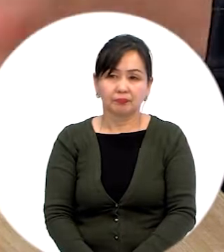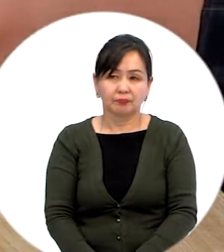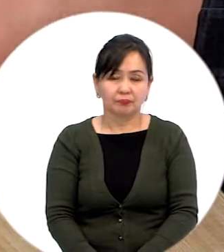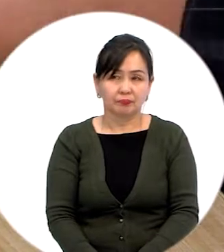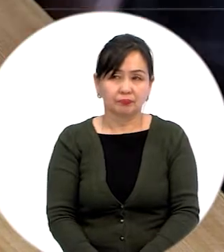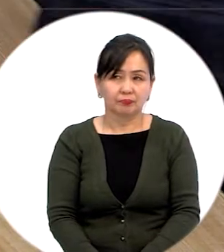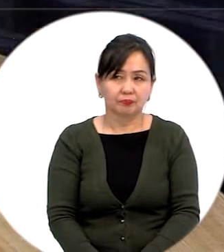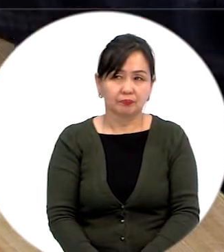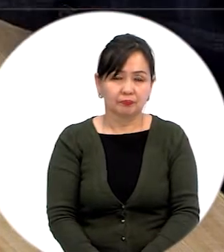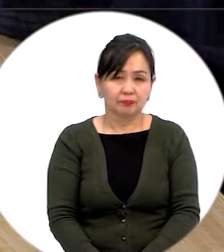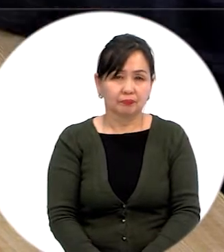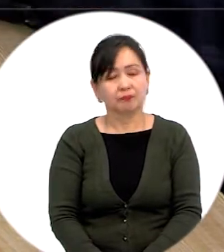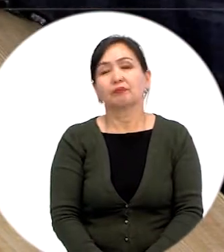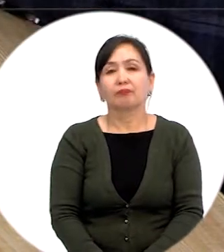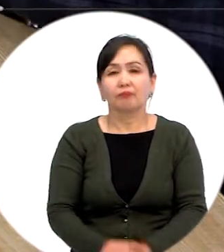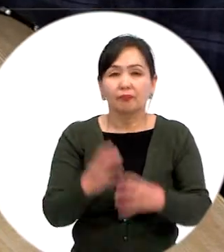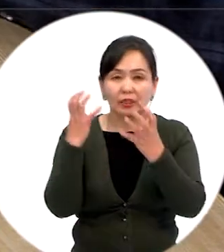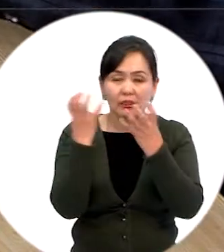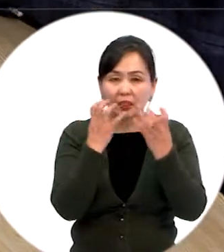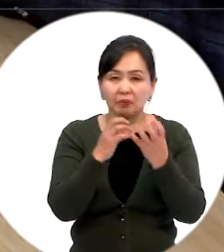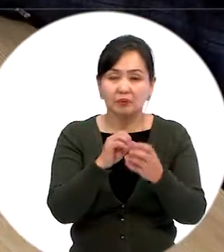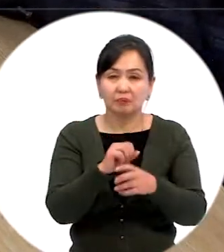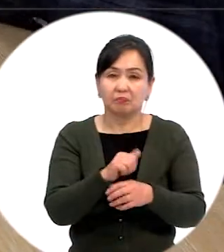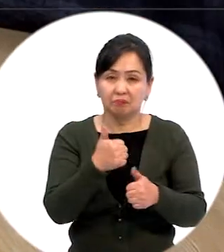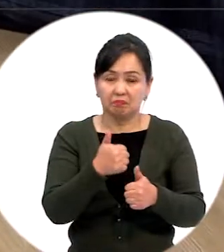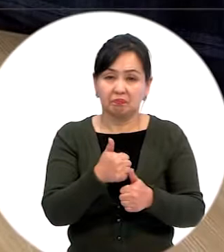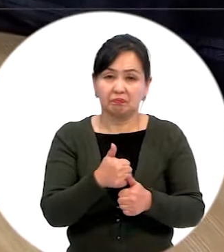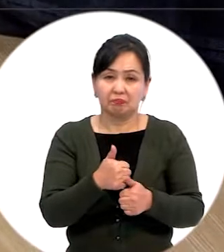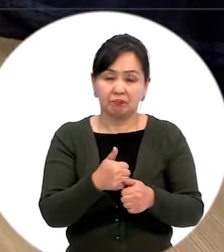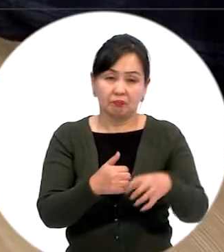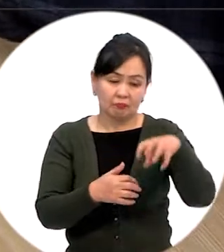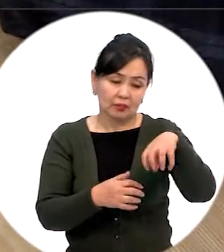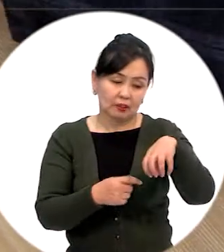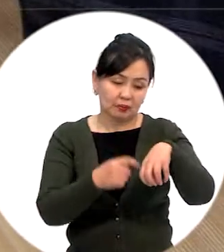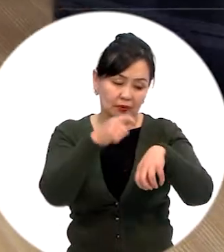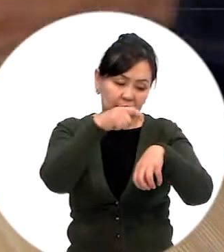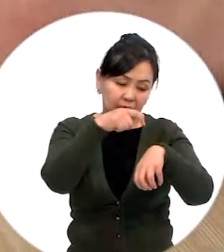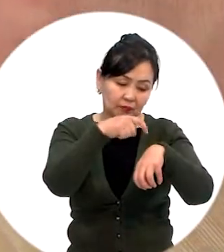За. За тарвс маань ингээд бэлмэл. Одоо тарвсынхаа энэ дээд хэсэг дээр